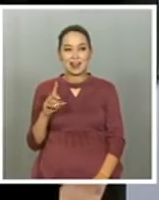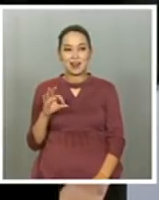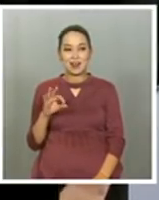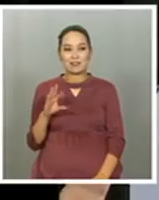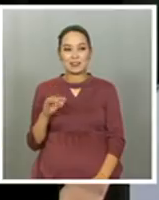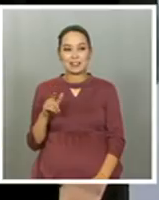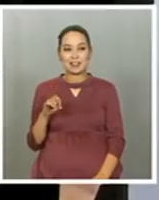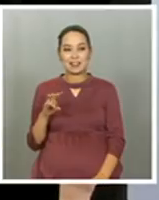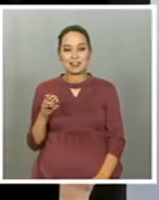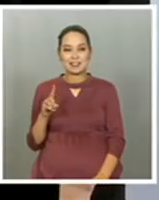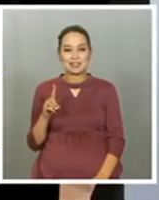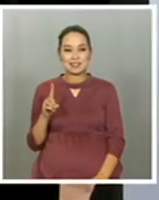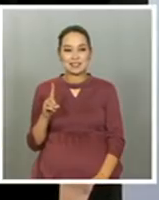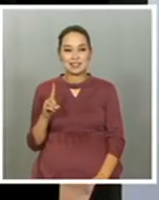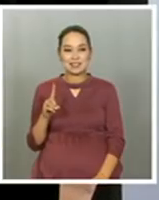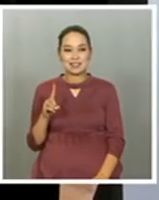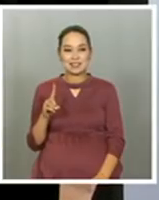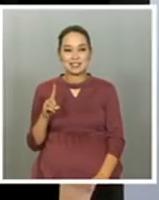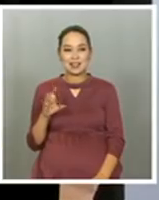овогенез,